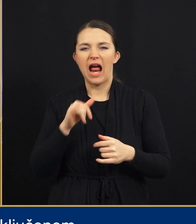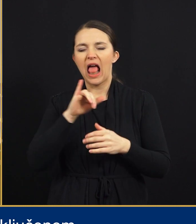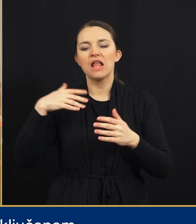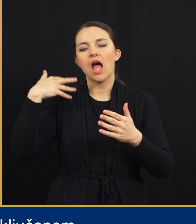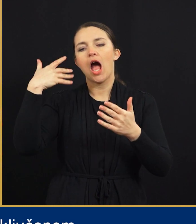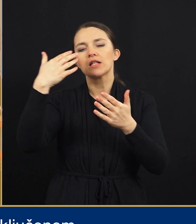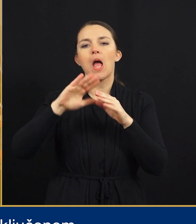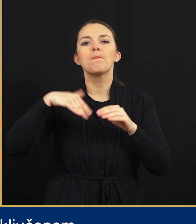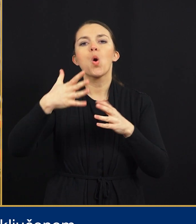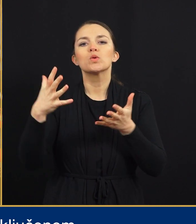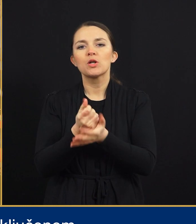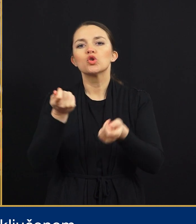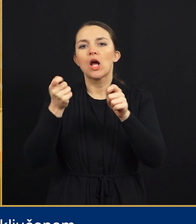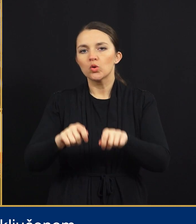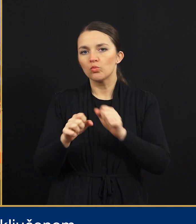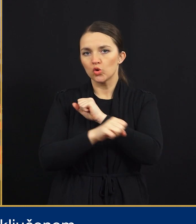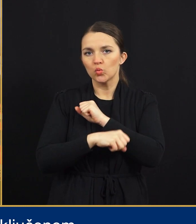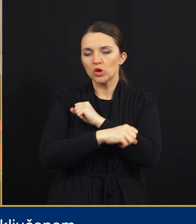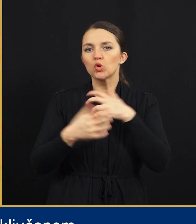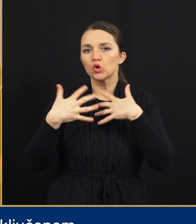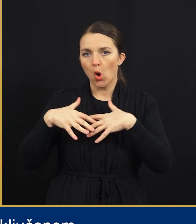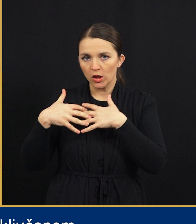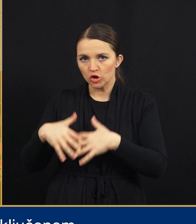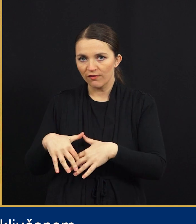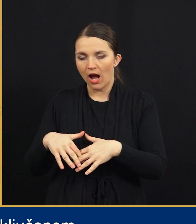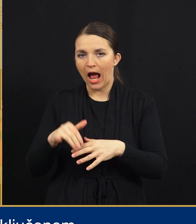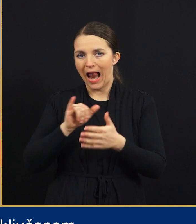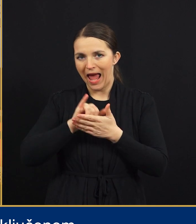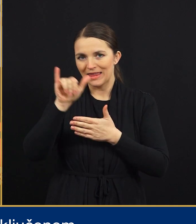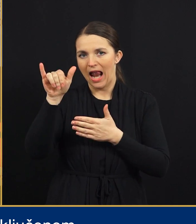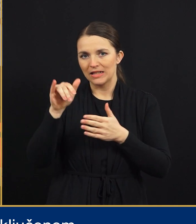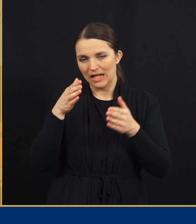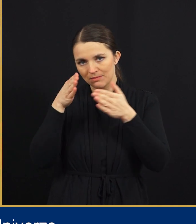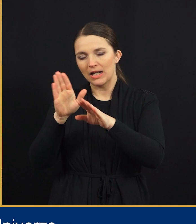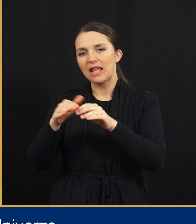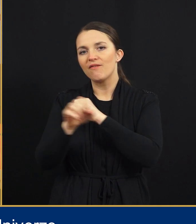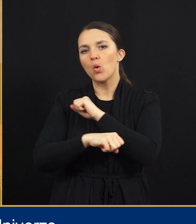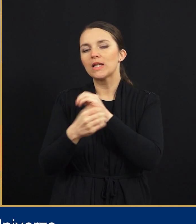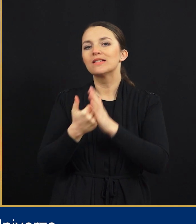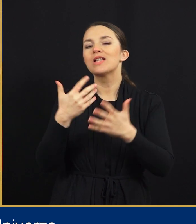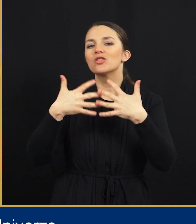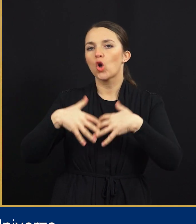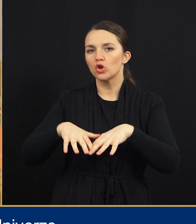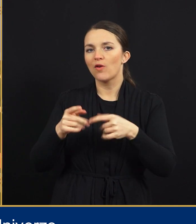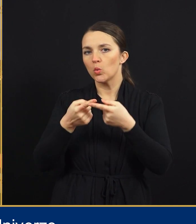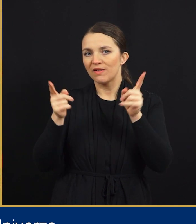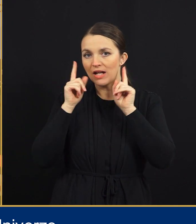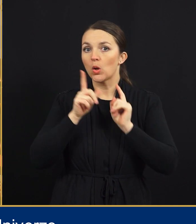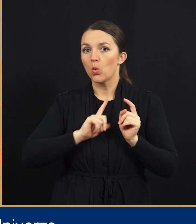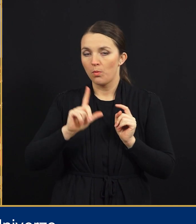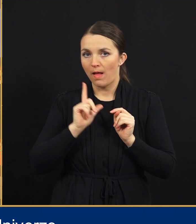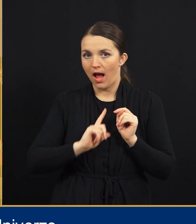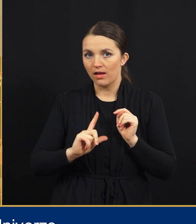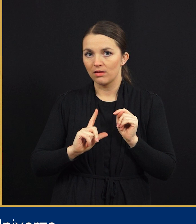po uspešnem zaključenem študiju strojništva letalske smeri na Fakulteti za strojništvo Univerze v